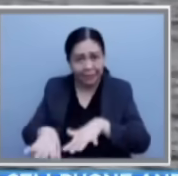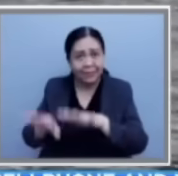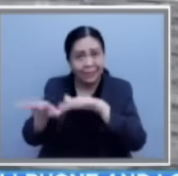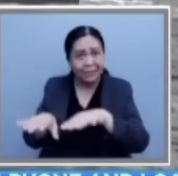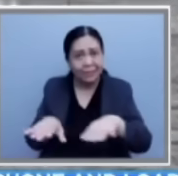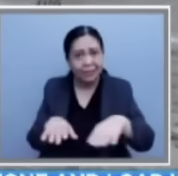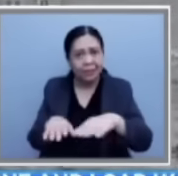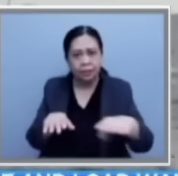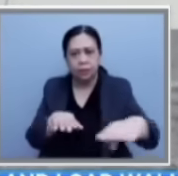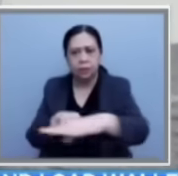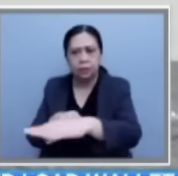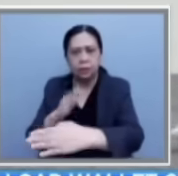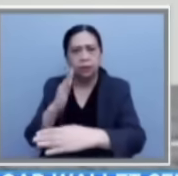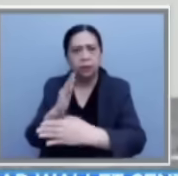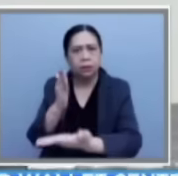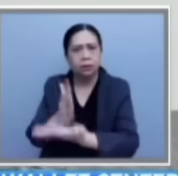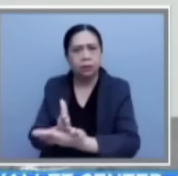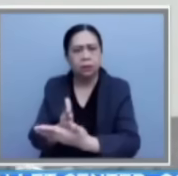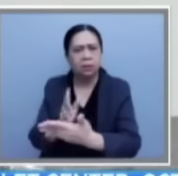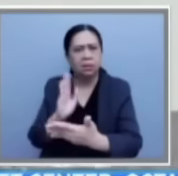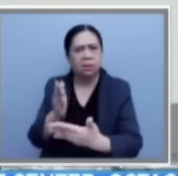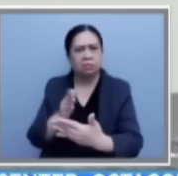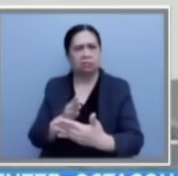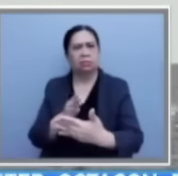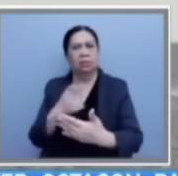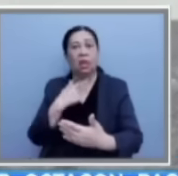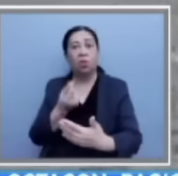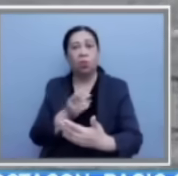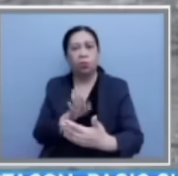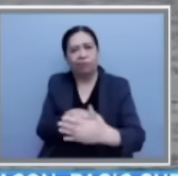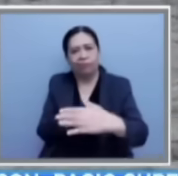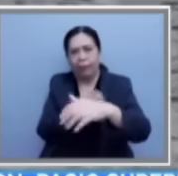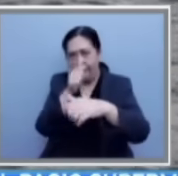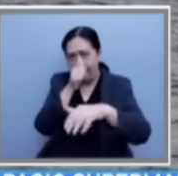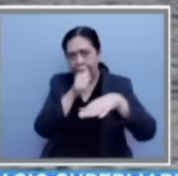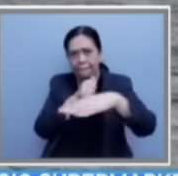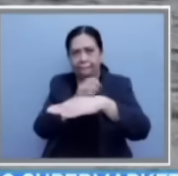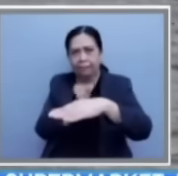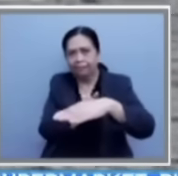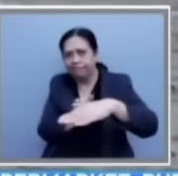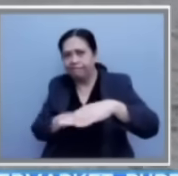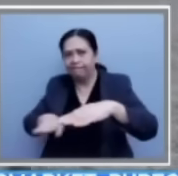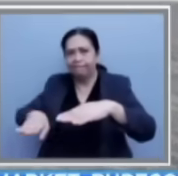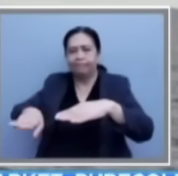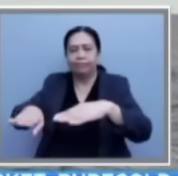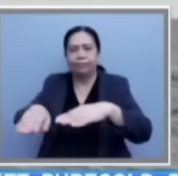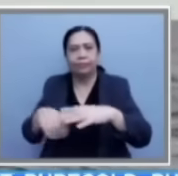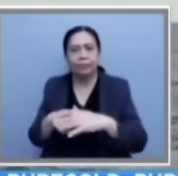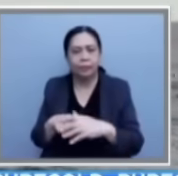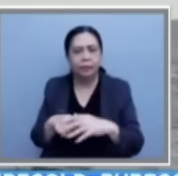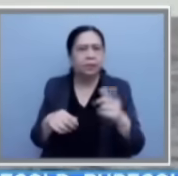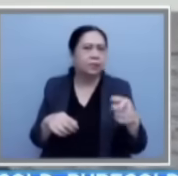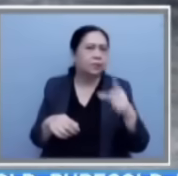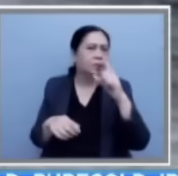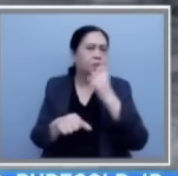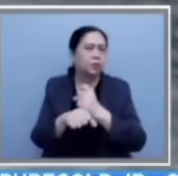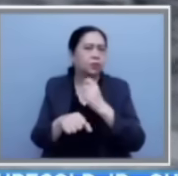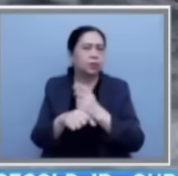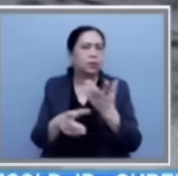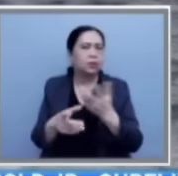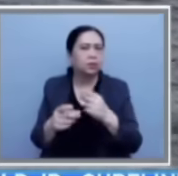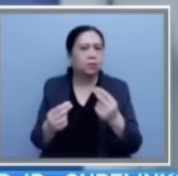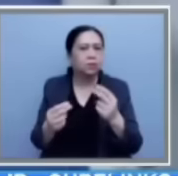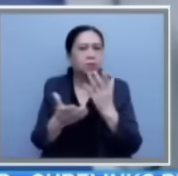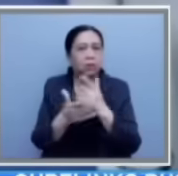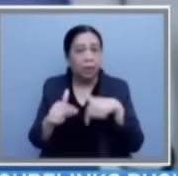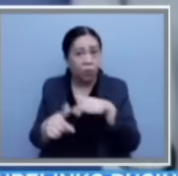gitna para tayo'y kailangang umiwas para hindi lang sila mabangga Yun naman sa mga R bips na alam naman natin gawa lamang sa barko